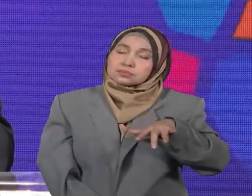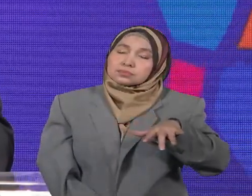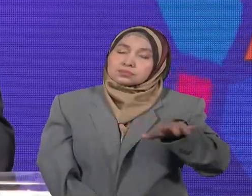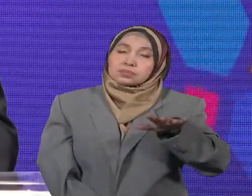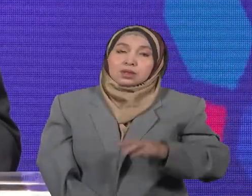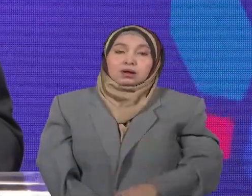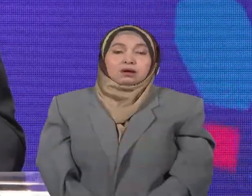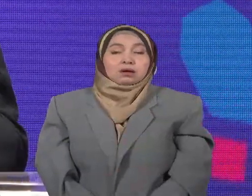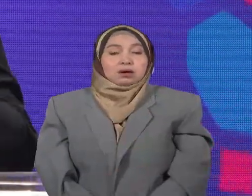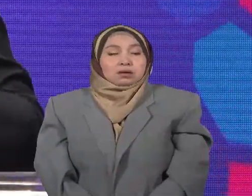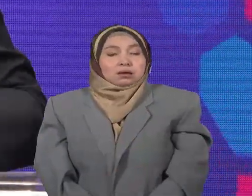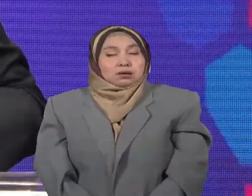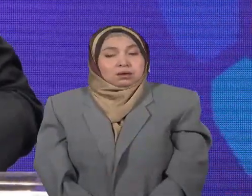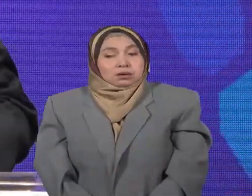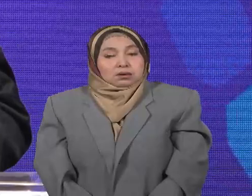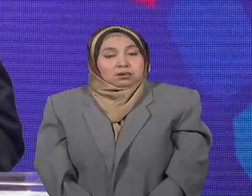Bismillahirrahmanirrahim.